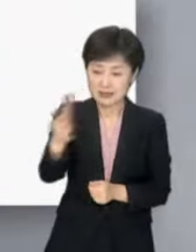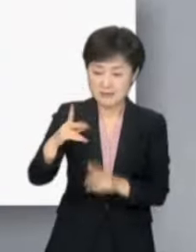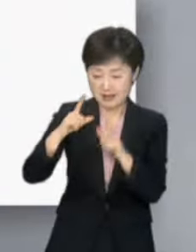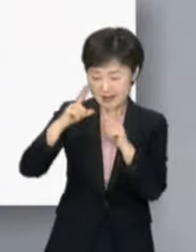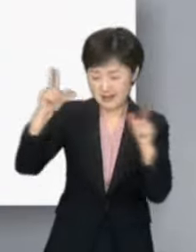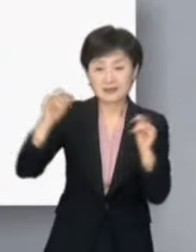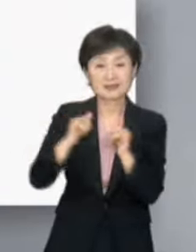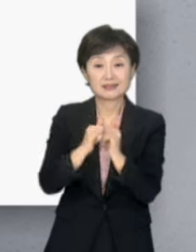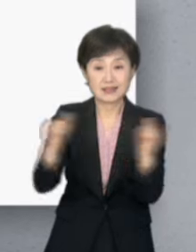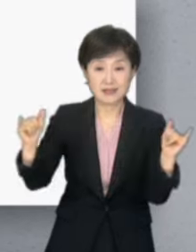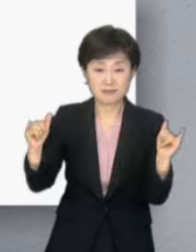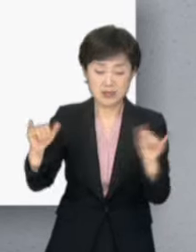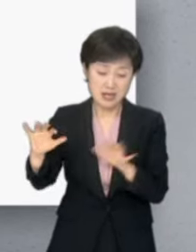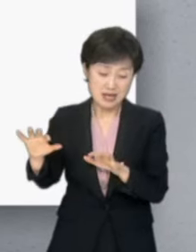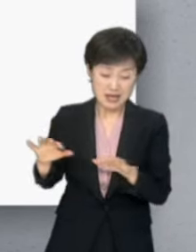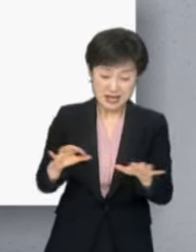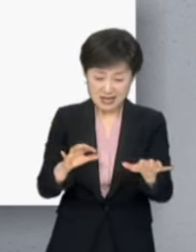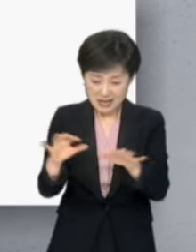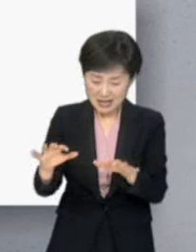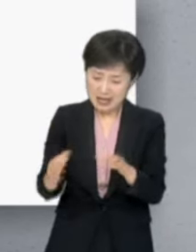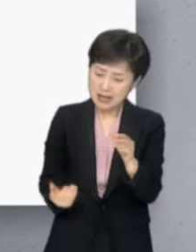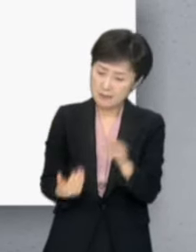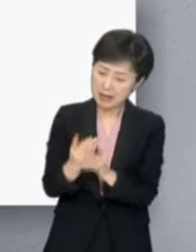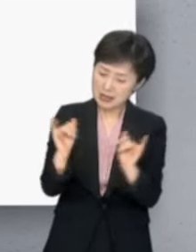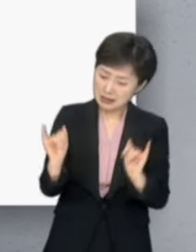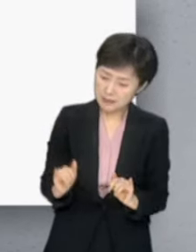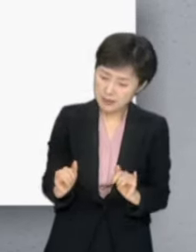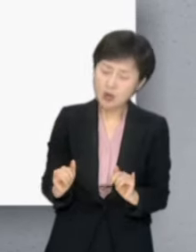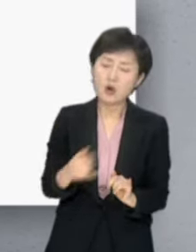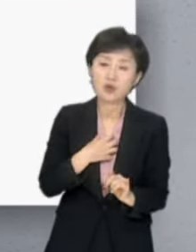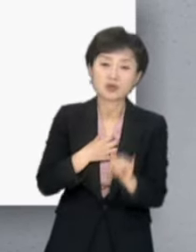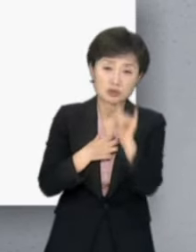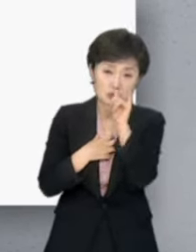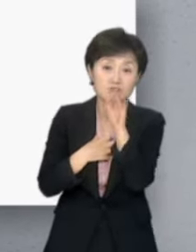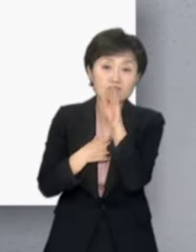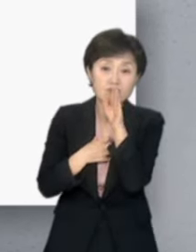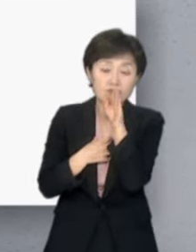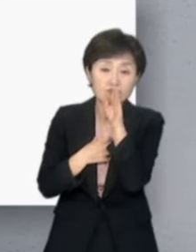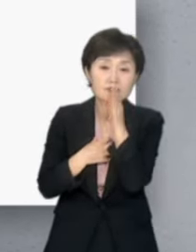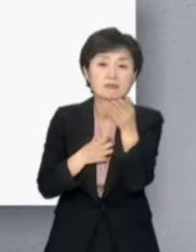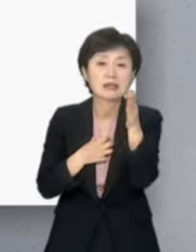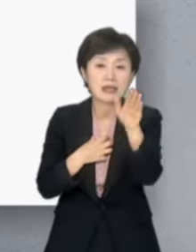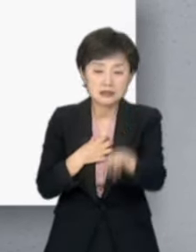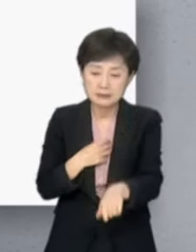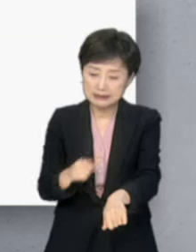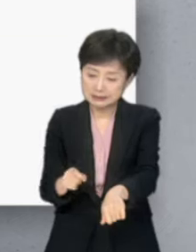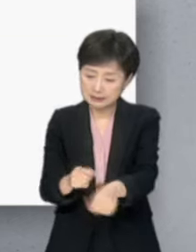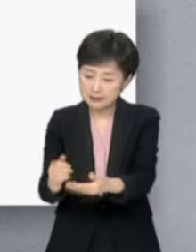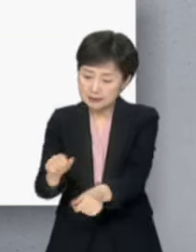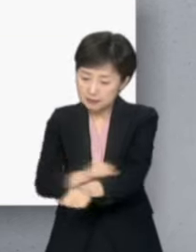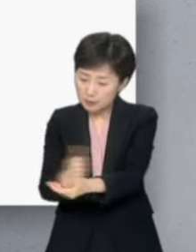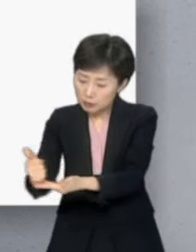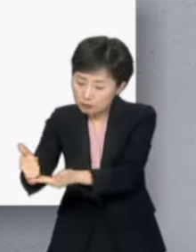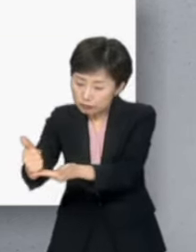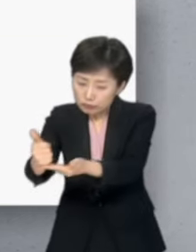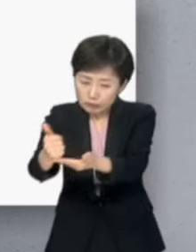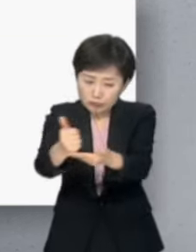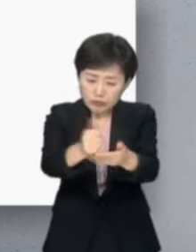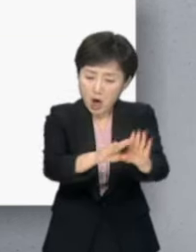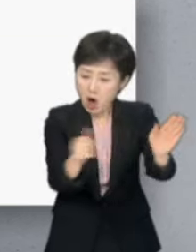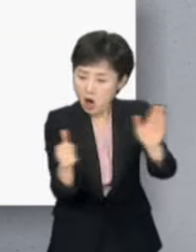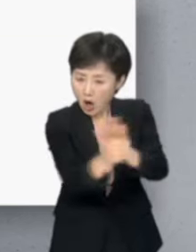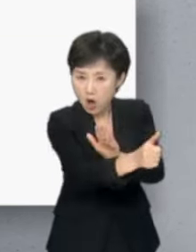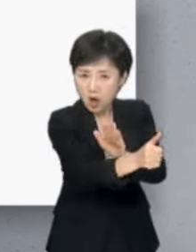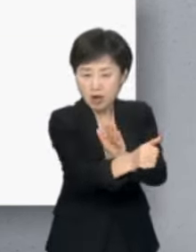뭐 이제 군중들이 모여서 사고가 날 수 있는 우려 분명히 있습니다만 그것을 사실은 이런 식의 특혜를 통해서 대책을 마련했다라고 하는